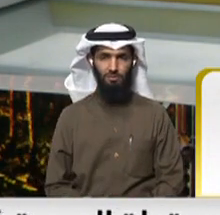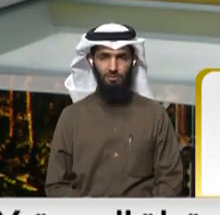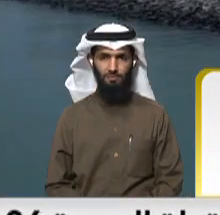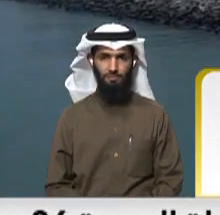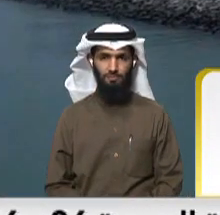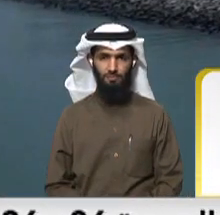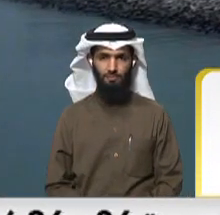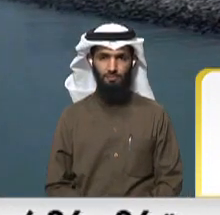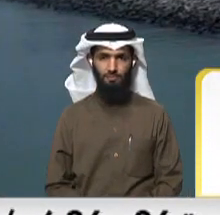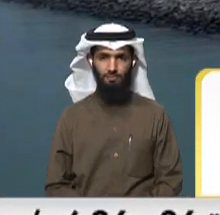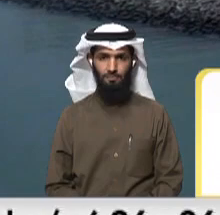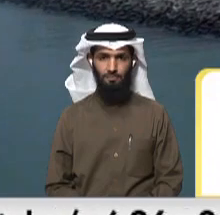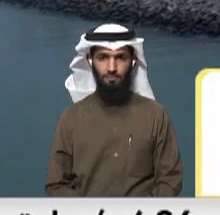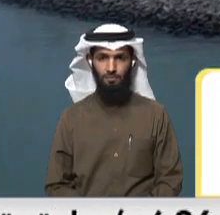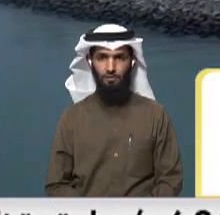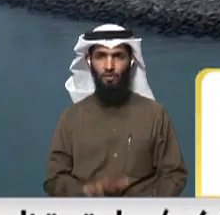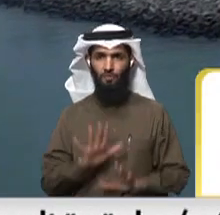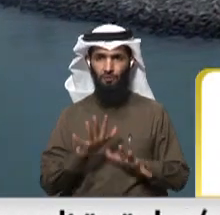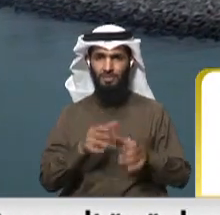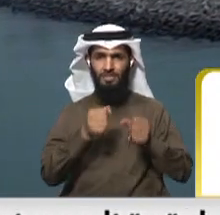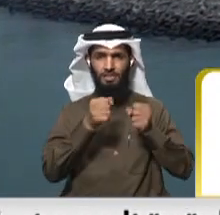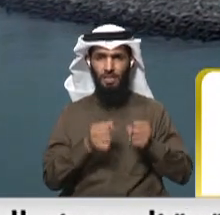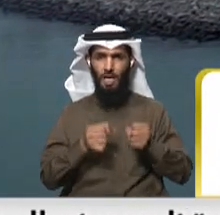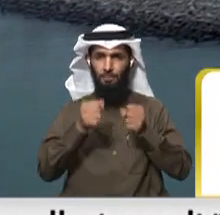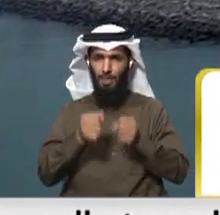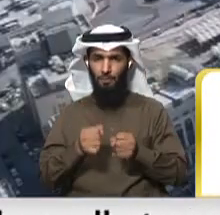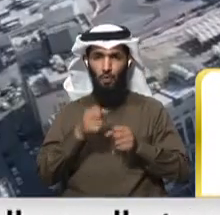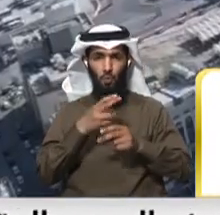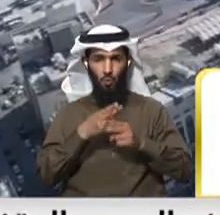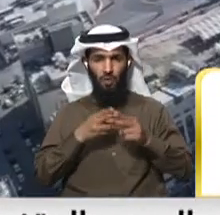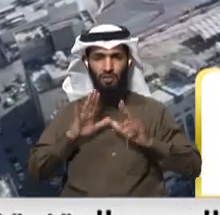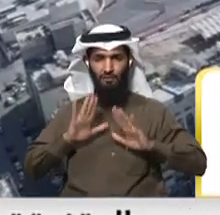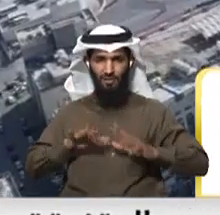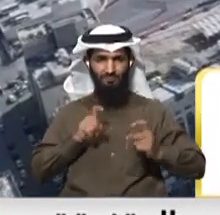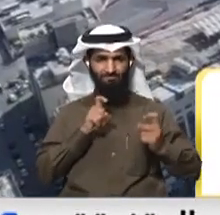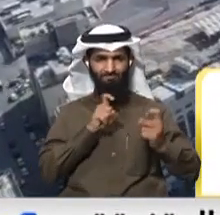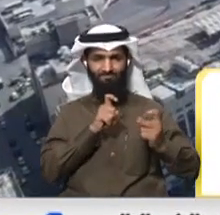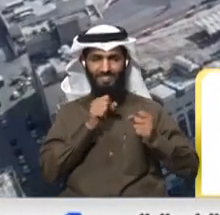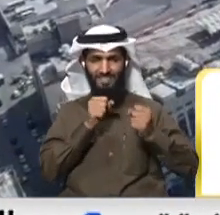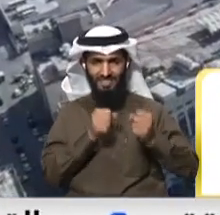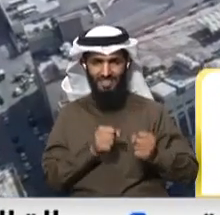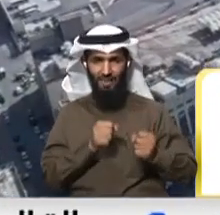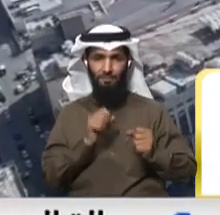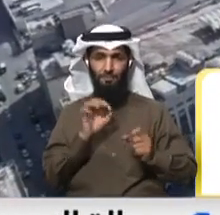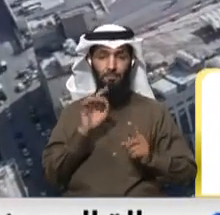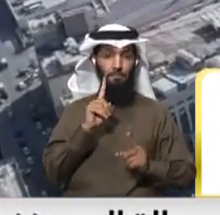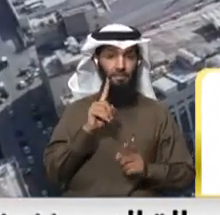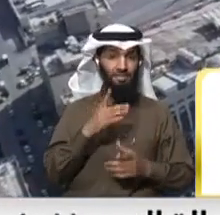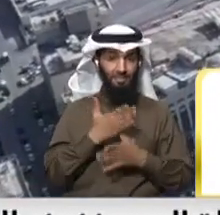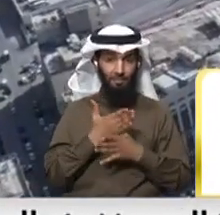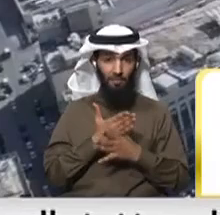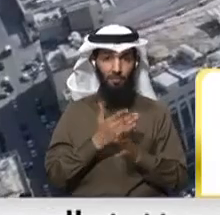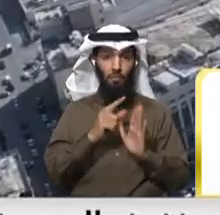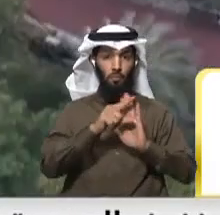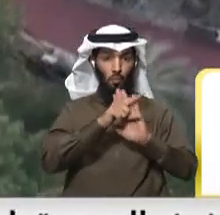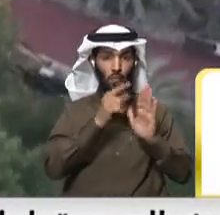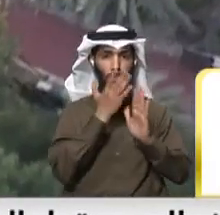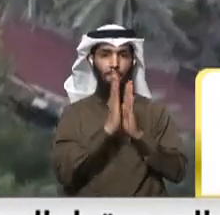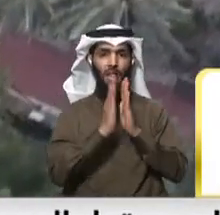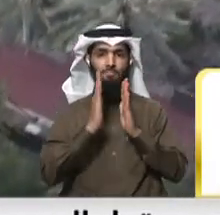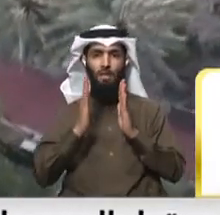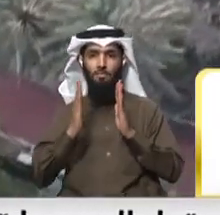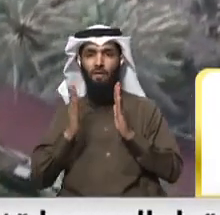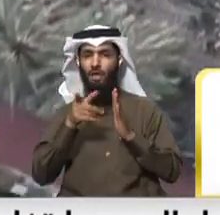المقبله تحديات كثيره تواجهها الكويت في المرحله القادمه ما تحمله من ملفات معقده